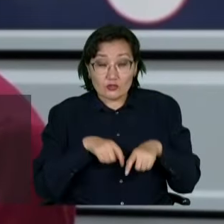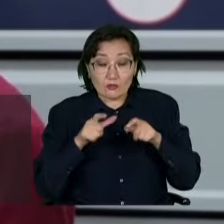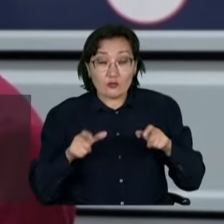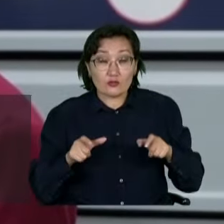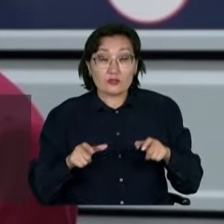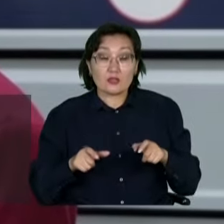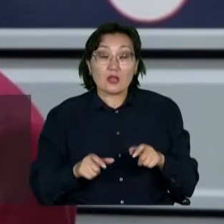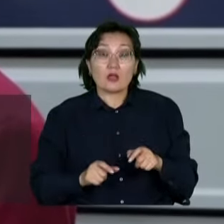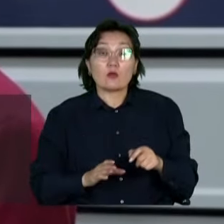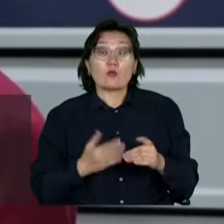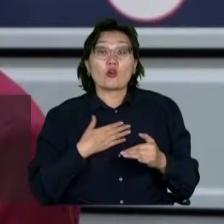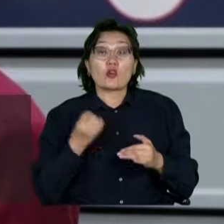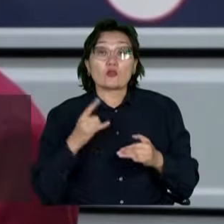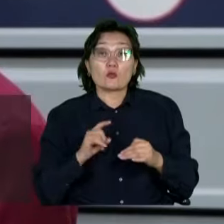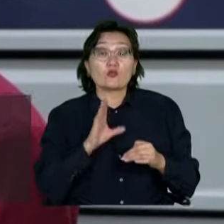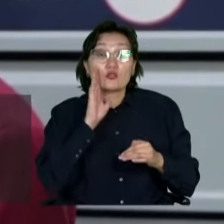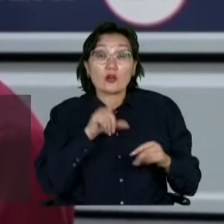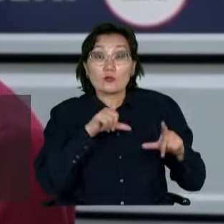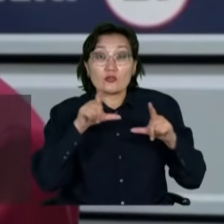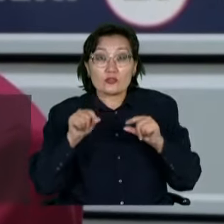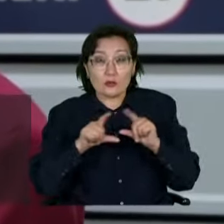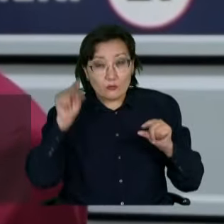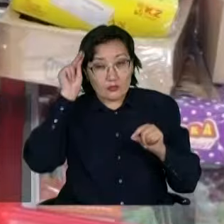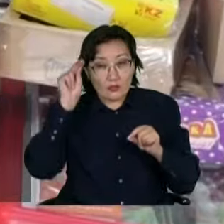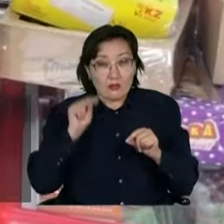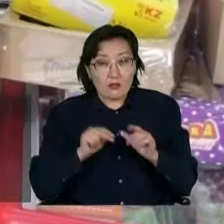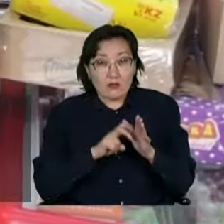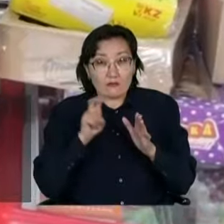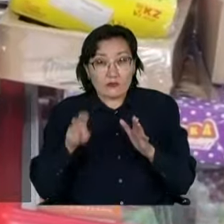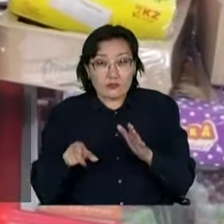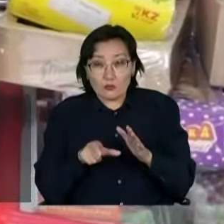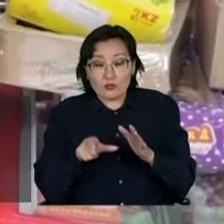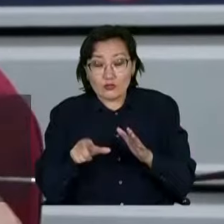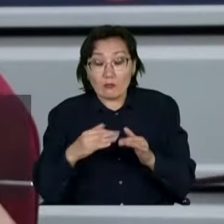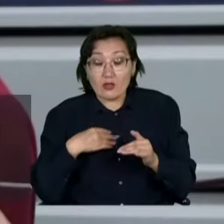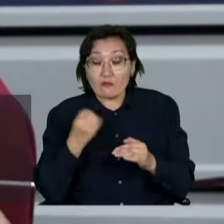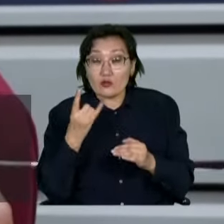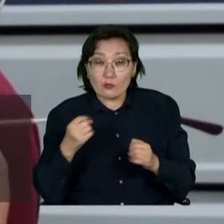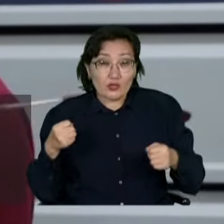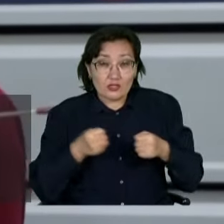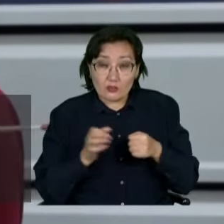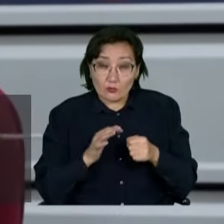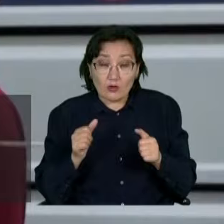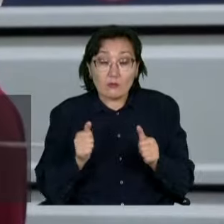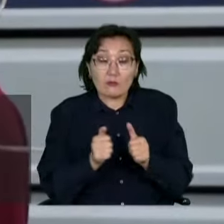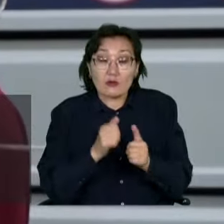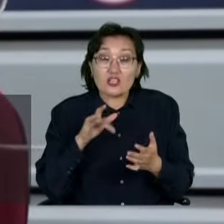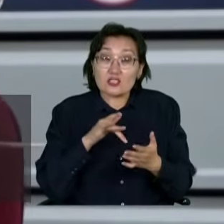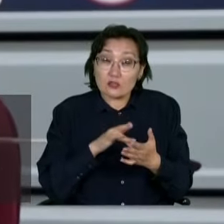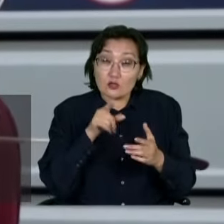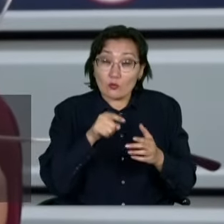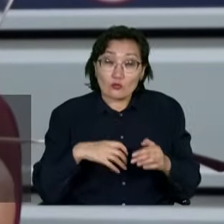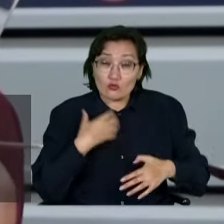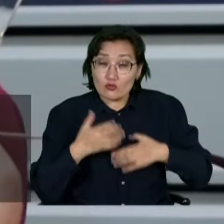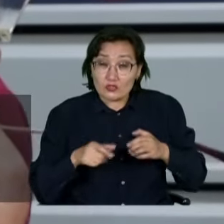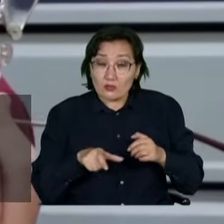шел в школу, и машина вылетела с колеи и чуть в него не попала. Там вот ближе к центру, там вообще ужасная дорога.